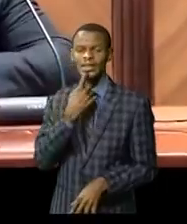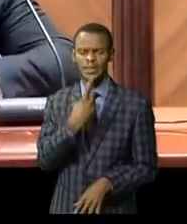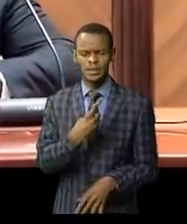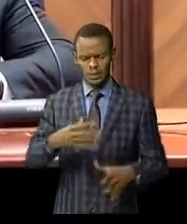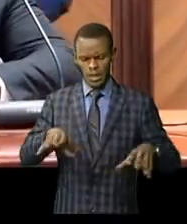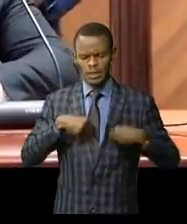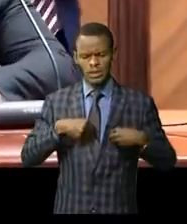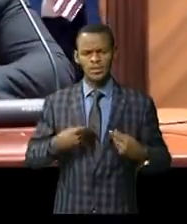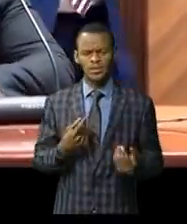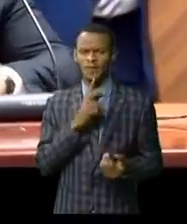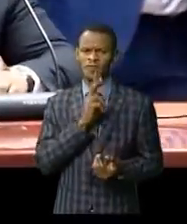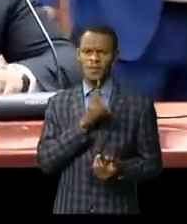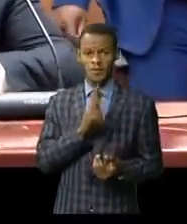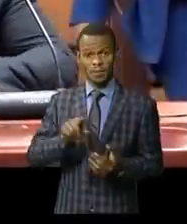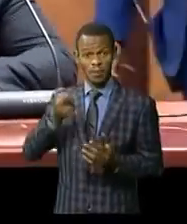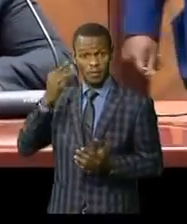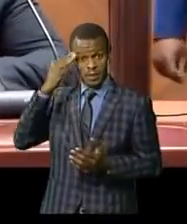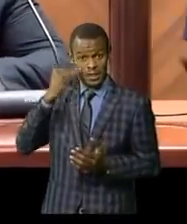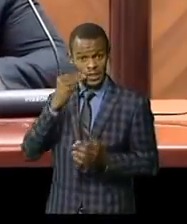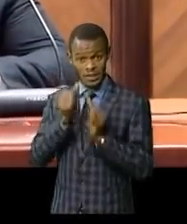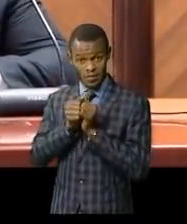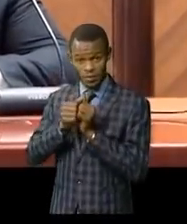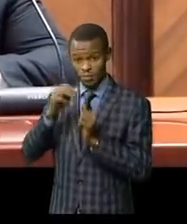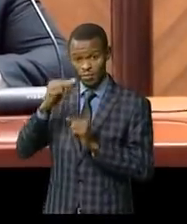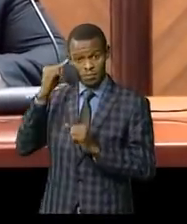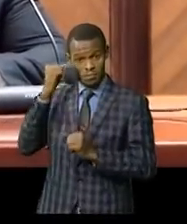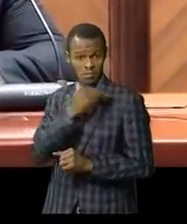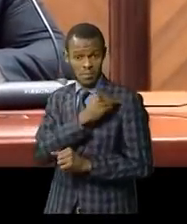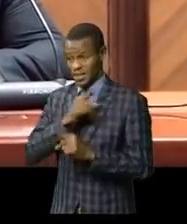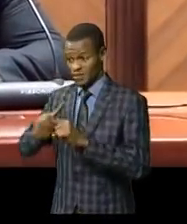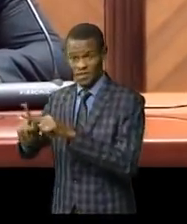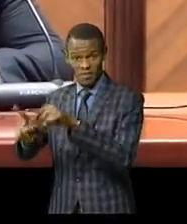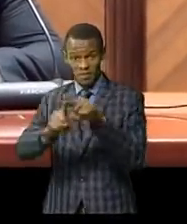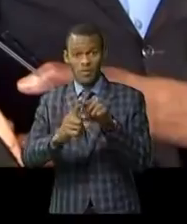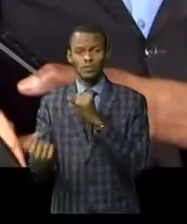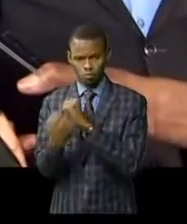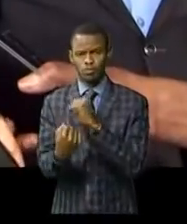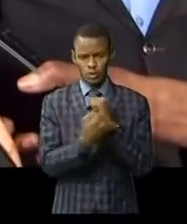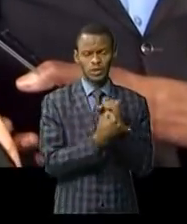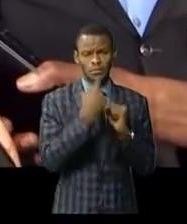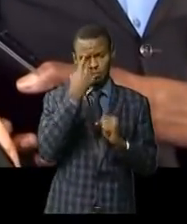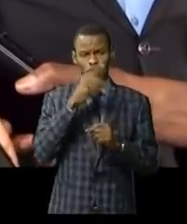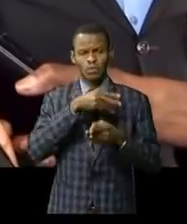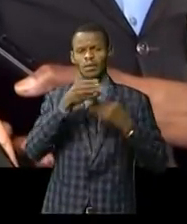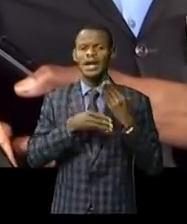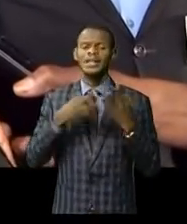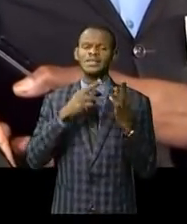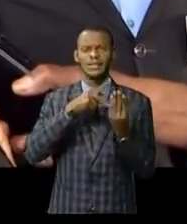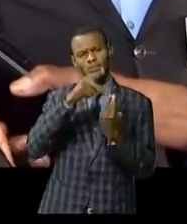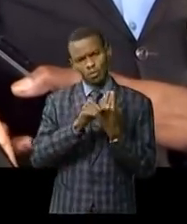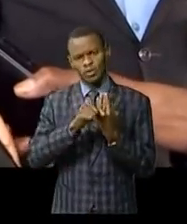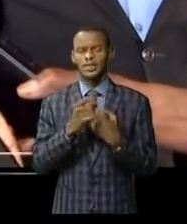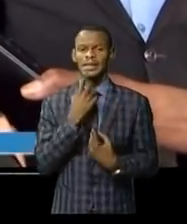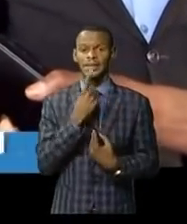financement du Premier ministre et de ministres sectoriels. Bon, il y a beaucoup de choses que nous avons déjà faites. Premièrement, nous